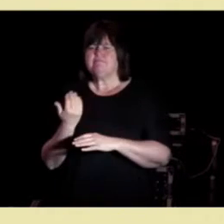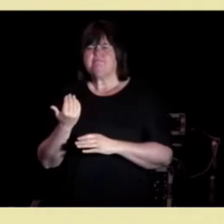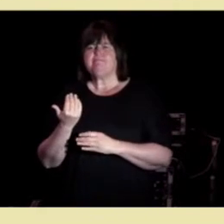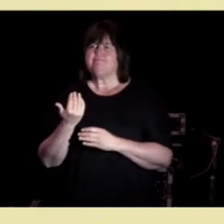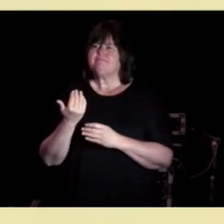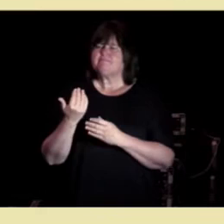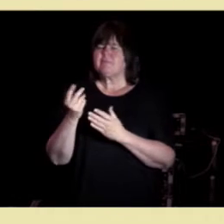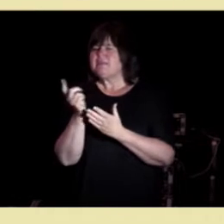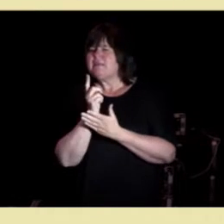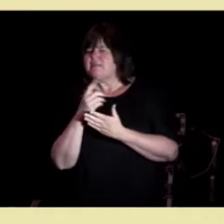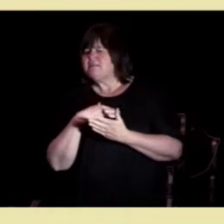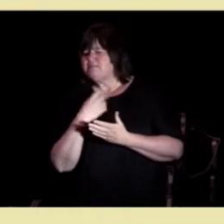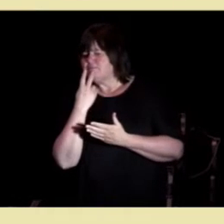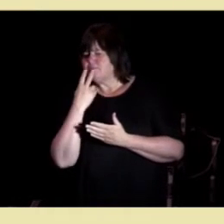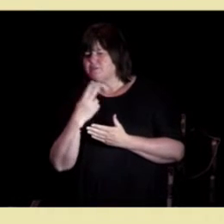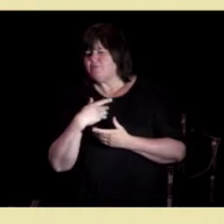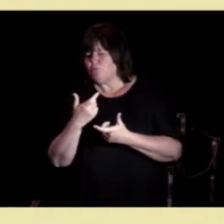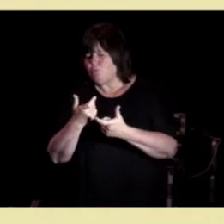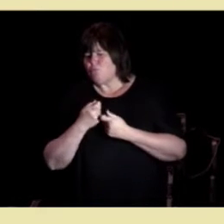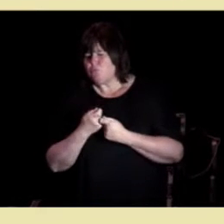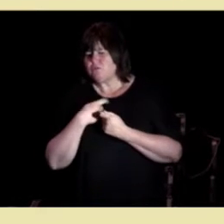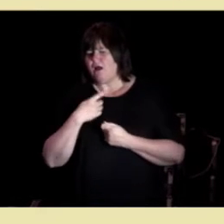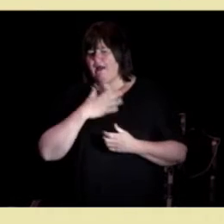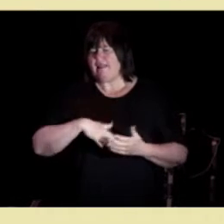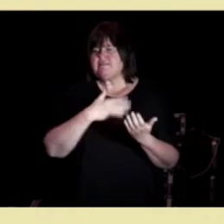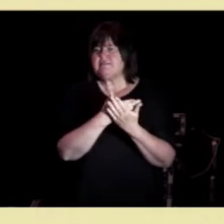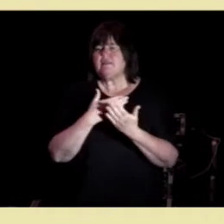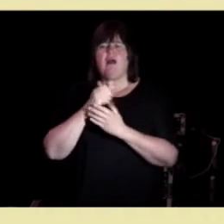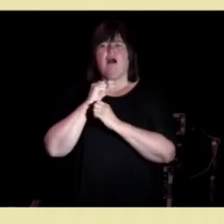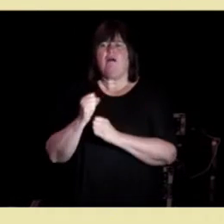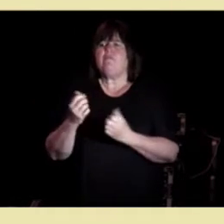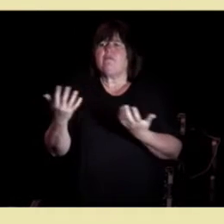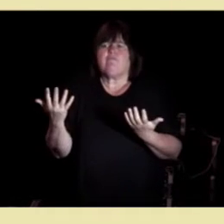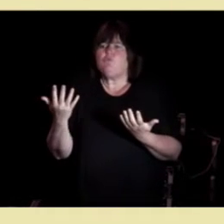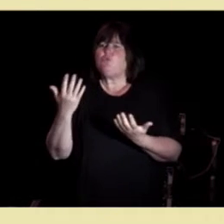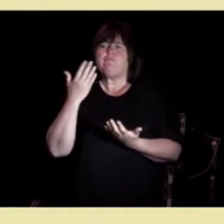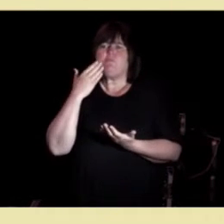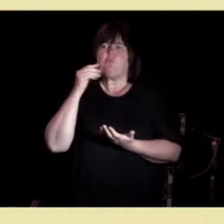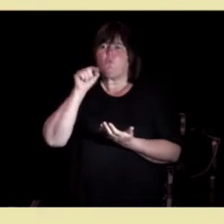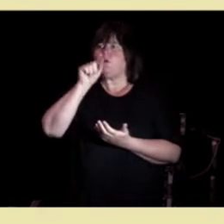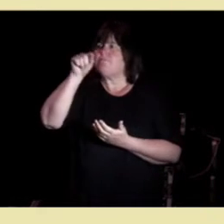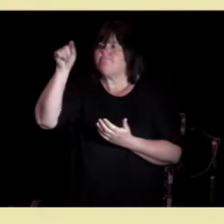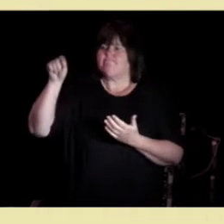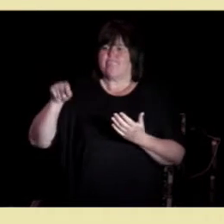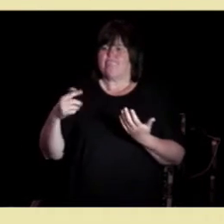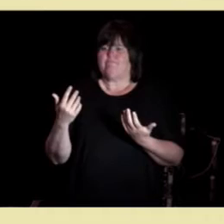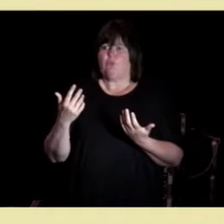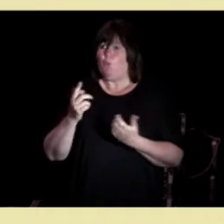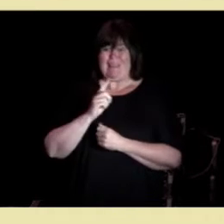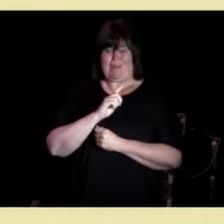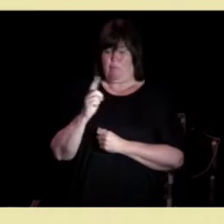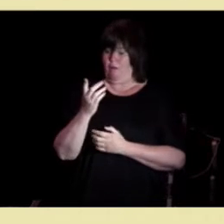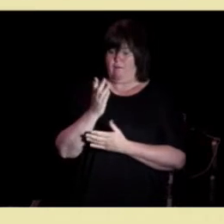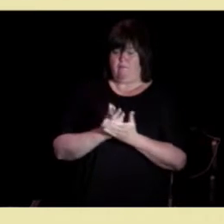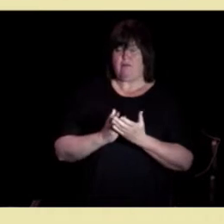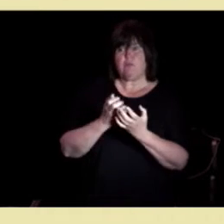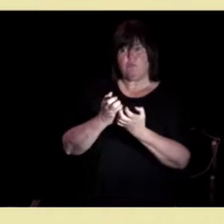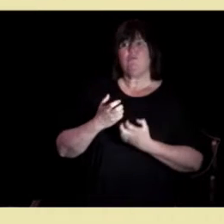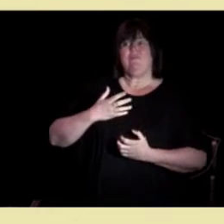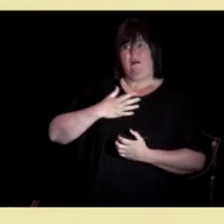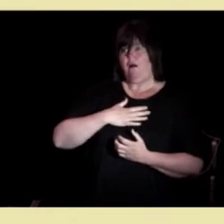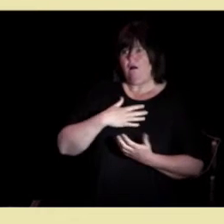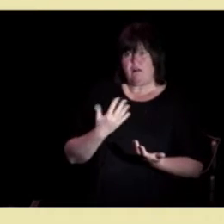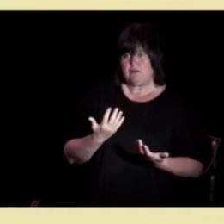en helsetjeneste er avhengig av hvor vi bor, og ikke bare av hvilket behov vi har for